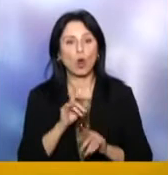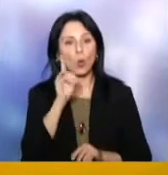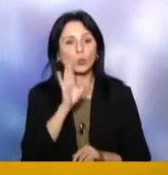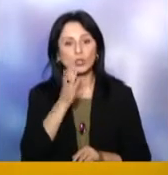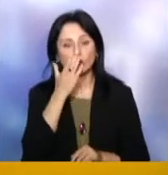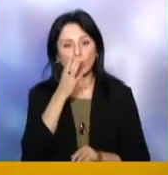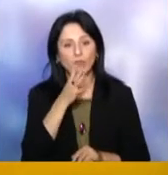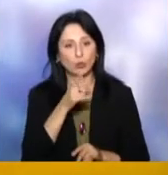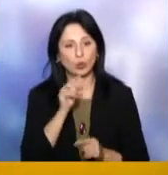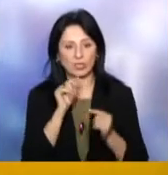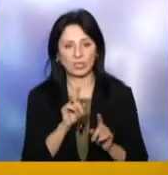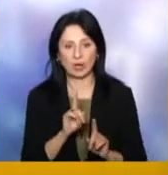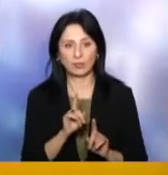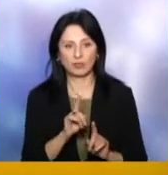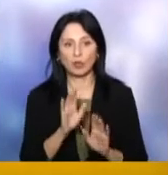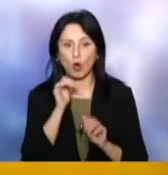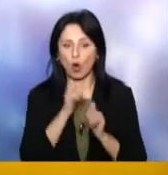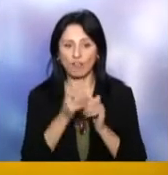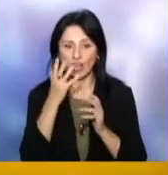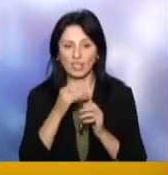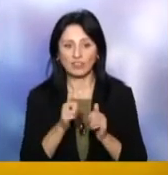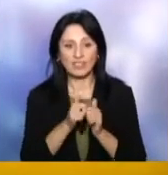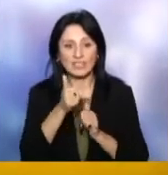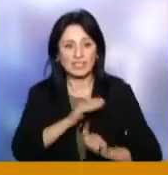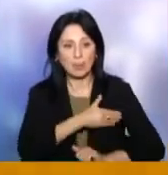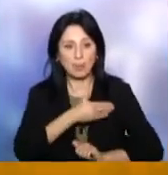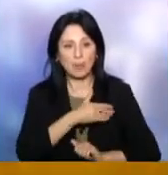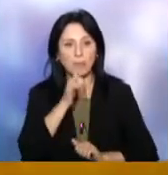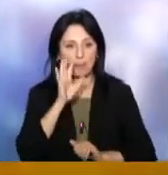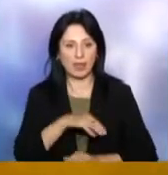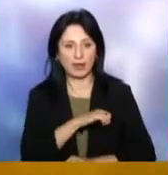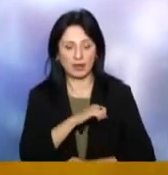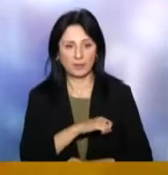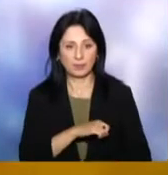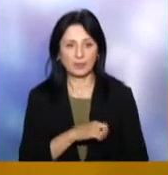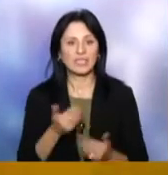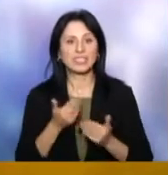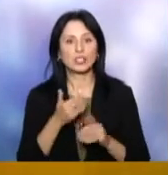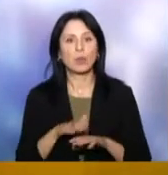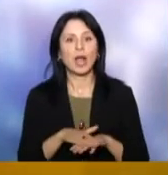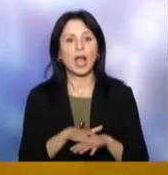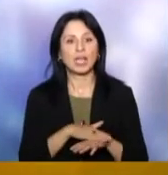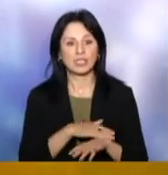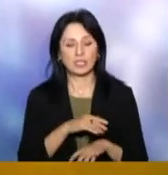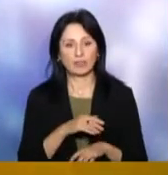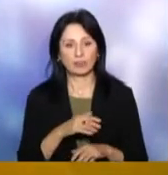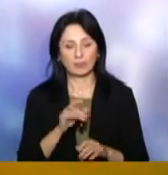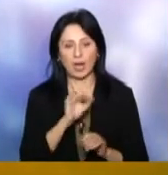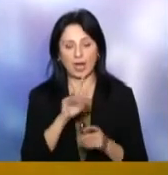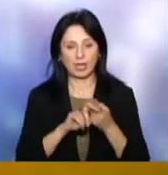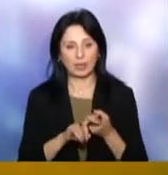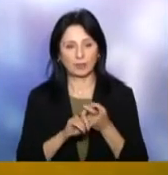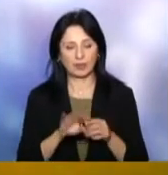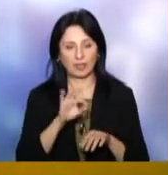უსიამოვნო სუნის წინააღმდეგ. ყოველდღე წინასწარ დაბანილ კანზე. სიცოცხლის გახანგრძლივება და